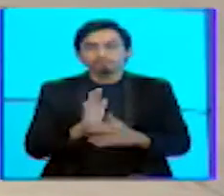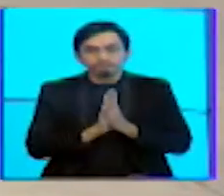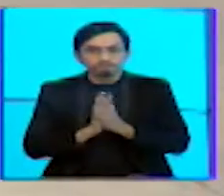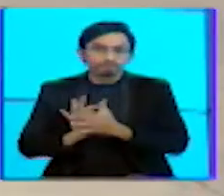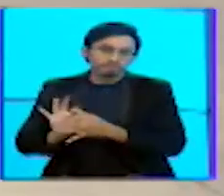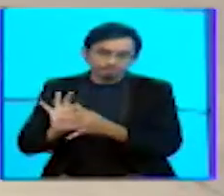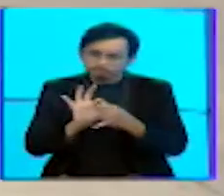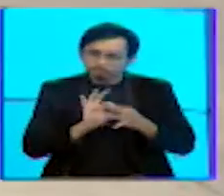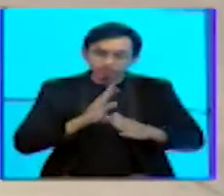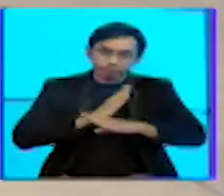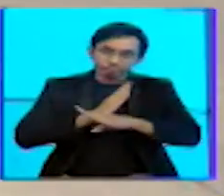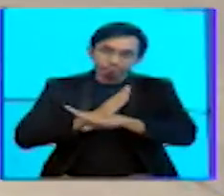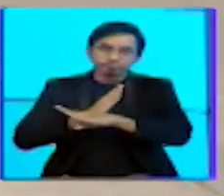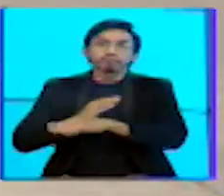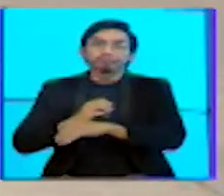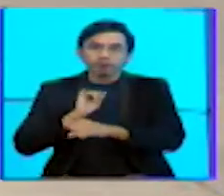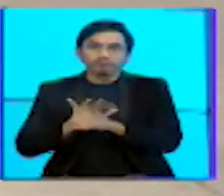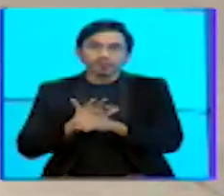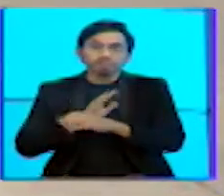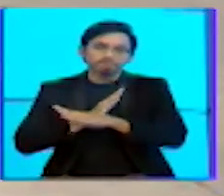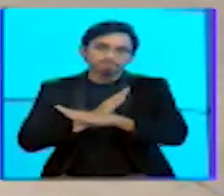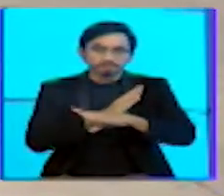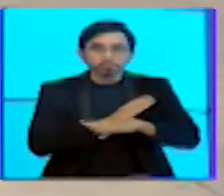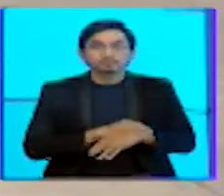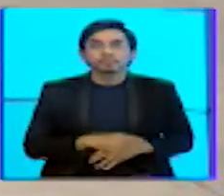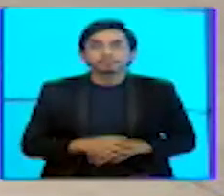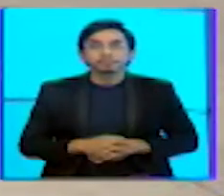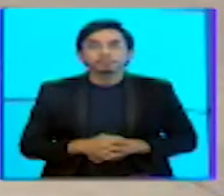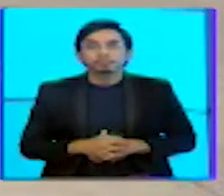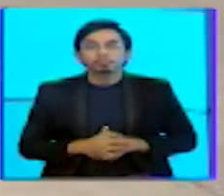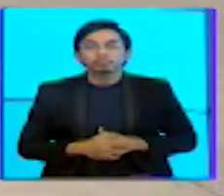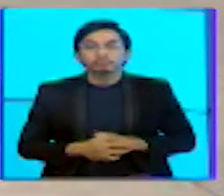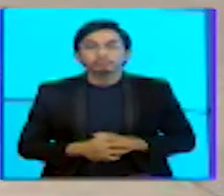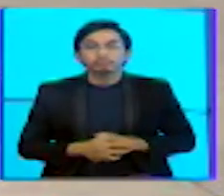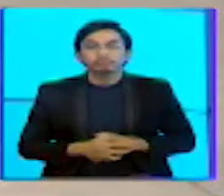mereka masing-masing. Dari Tangerang Banten, Kevin Pakan, Dimas Winardi, iNews melaporkan.